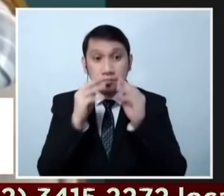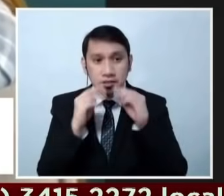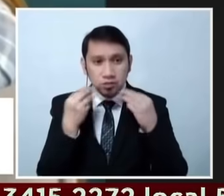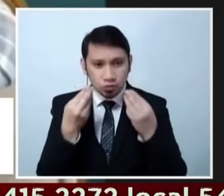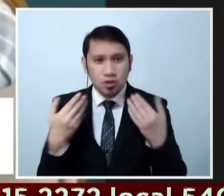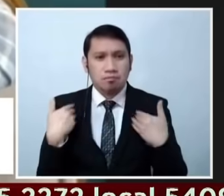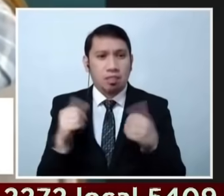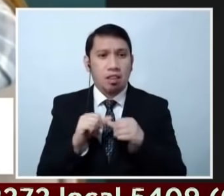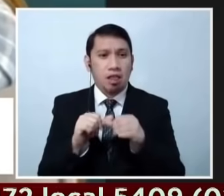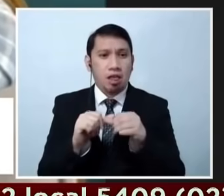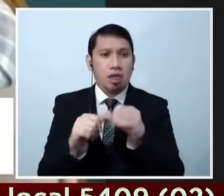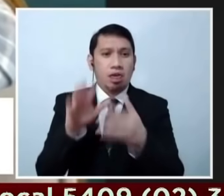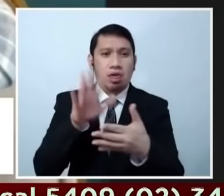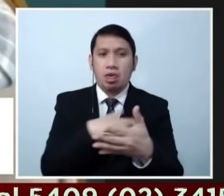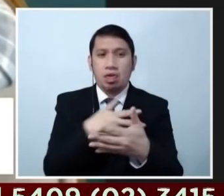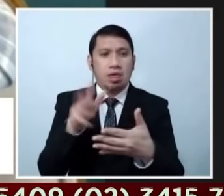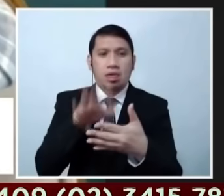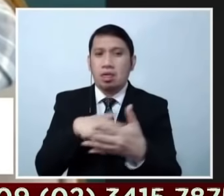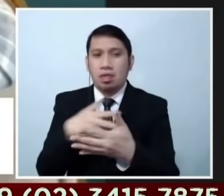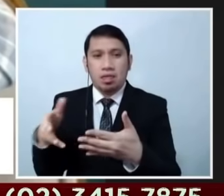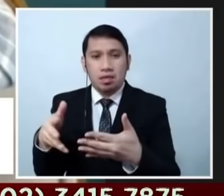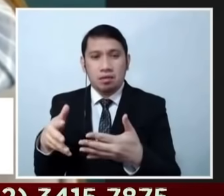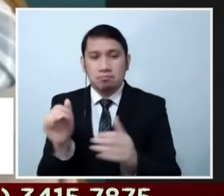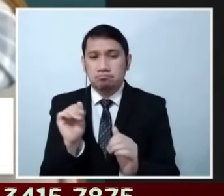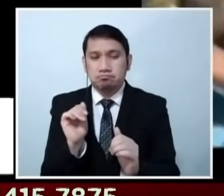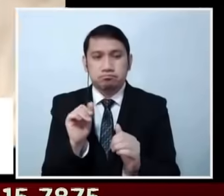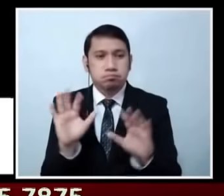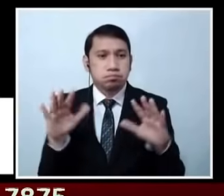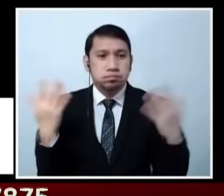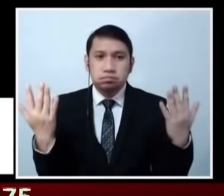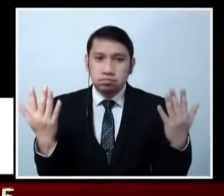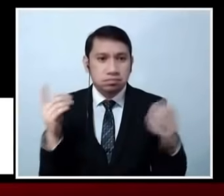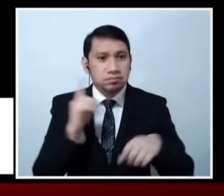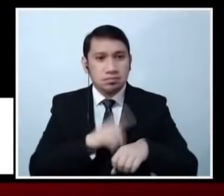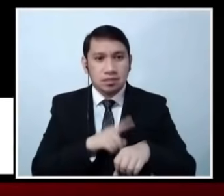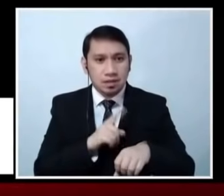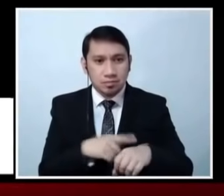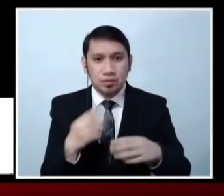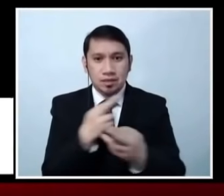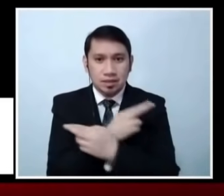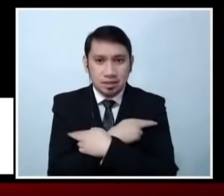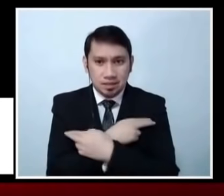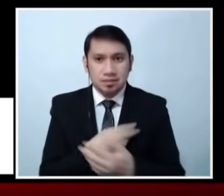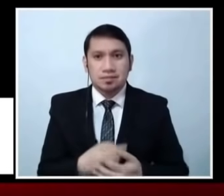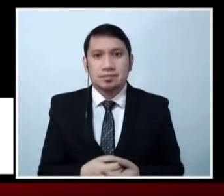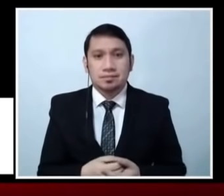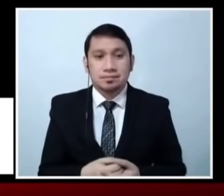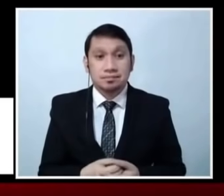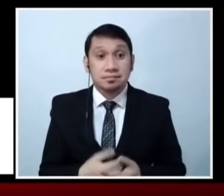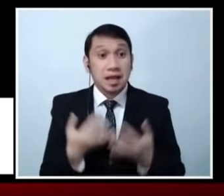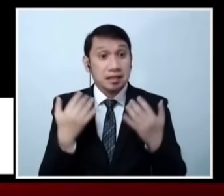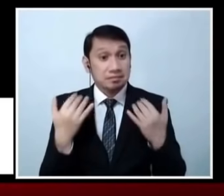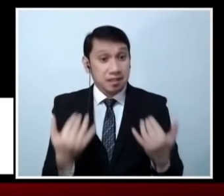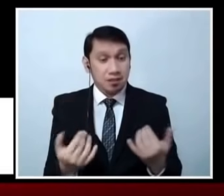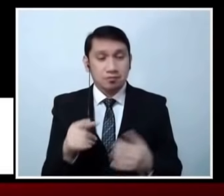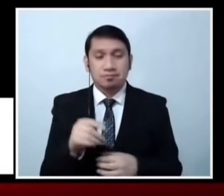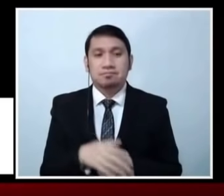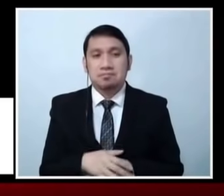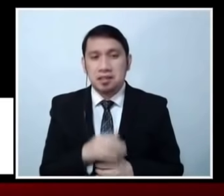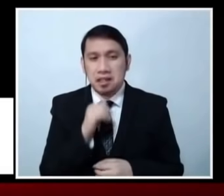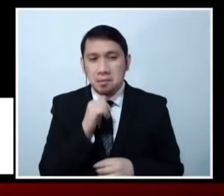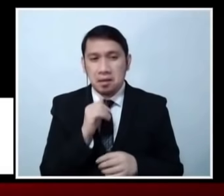in, halos walang oras huminga. Pwede ba ako magpalit ng damit? Hindi na rin nagpatumpik-tumpik pa